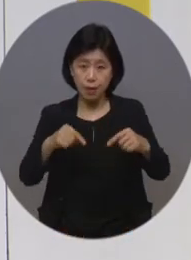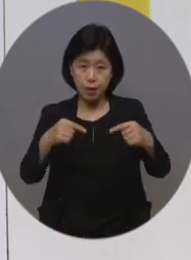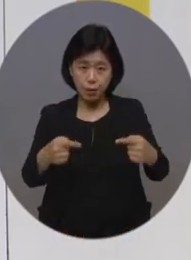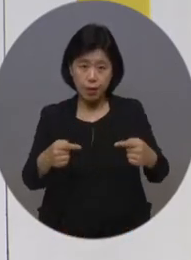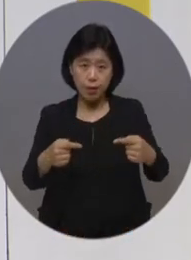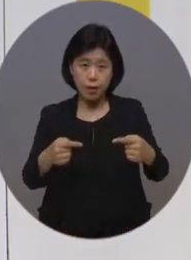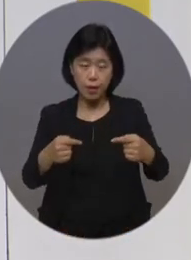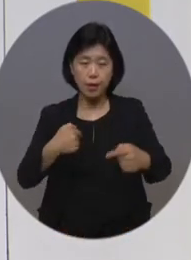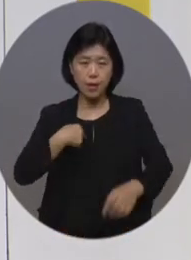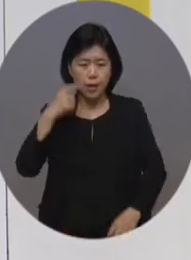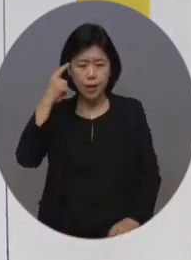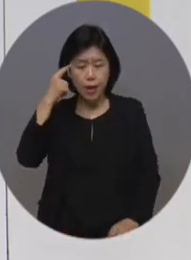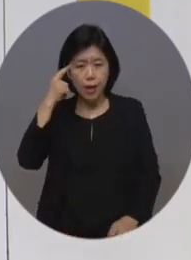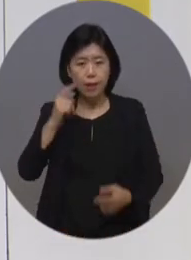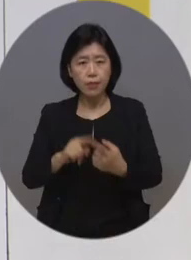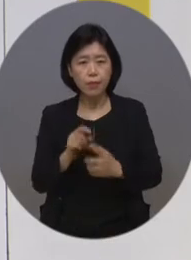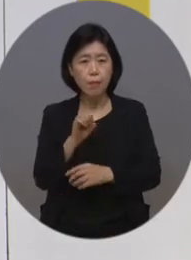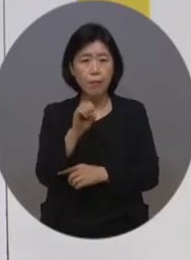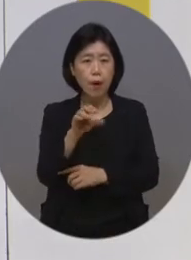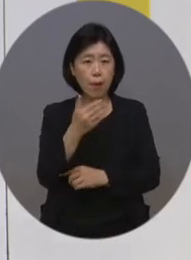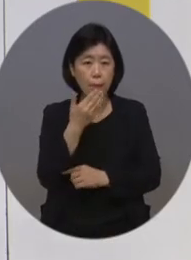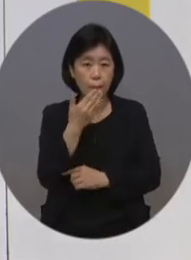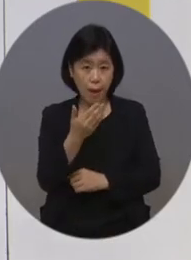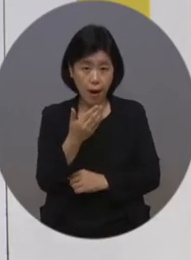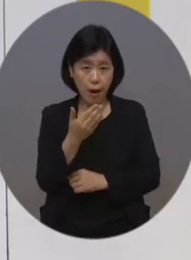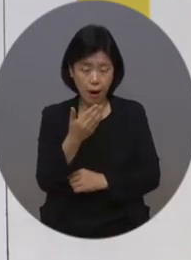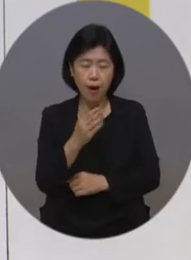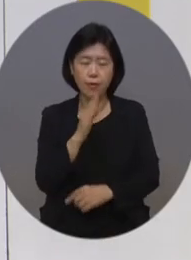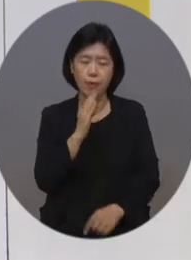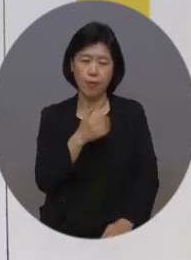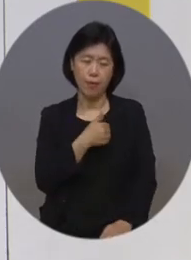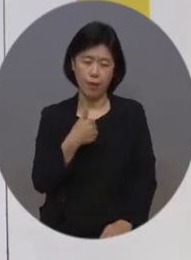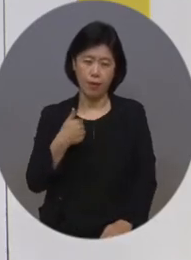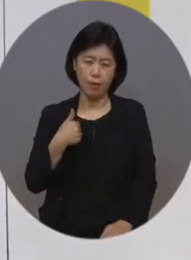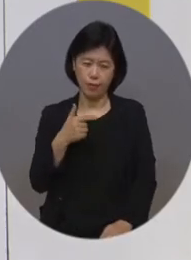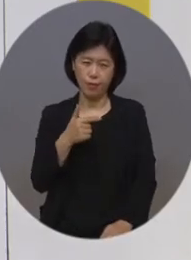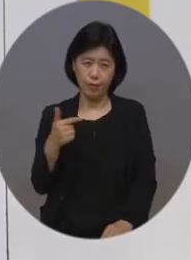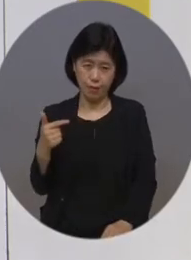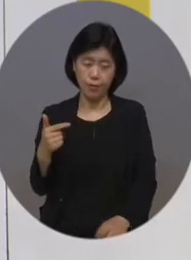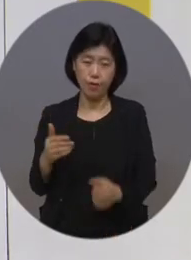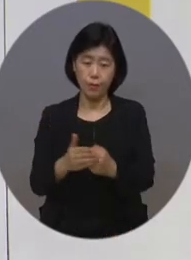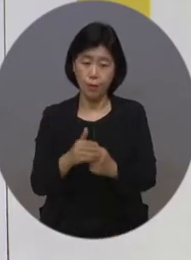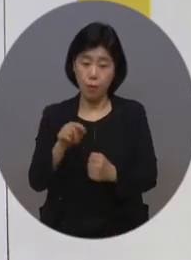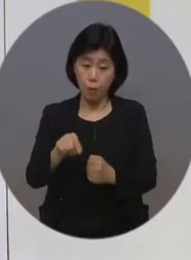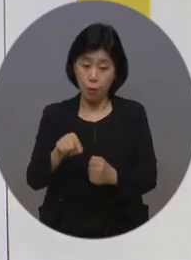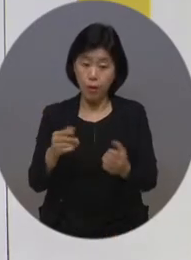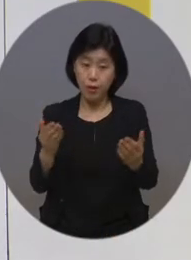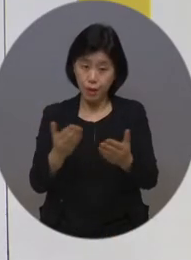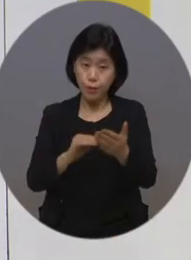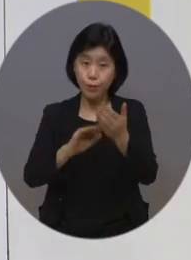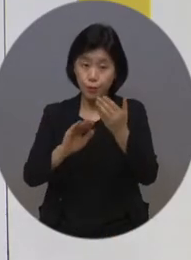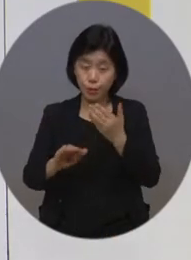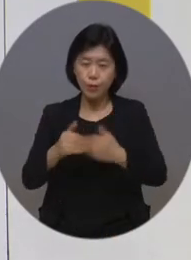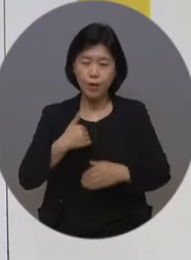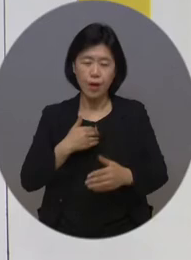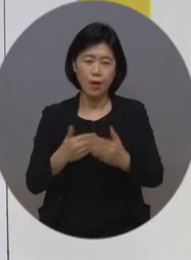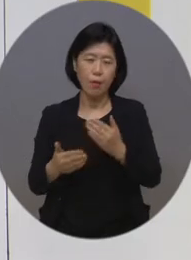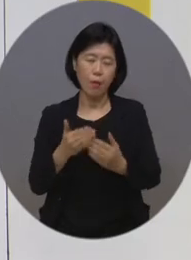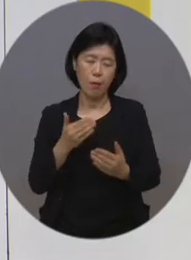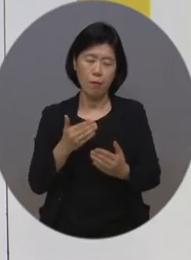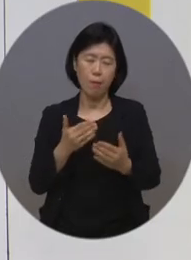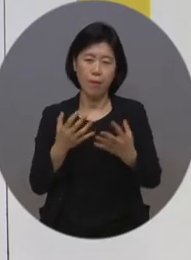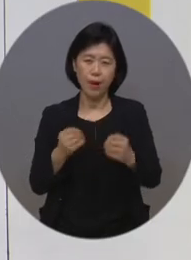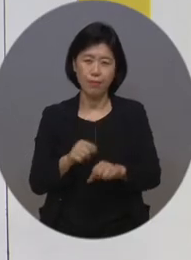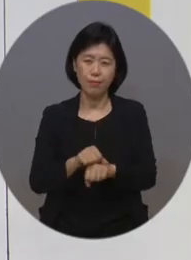현장에도 막고 4 또 맞춤형 으로 할 수 있는 것 같아요 저도 좋은 경험을 했습니다 그렇군요 앞으로 모든 분야의